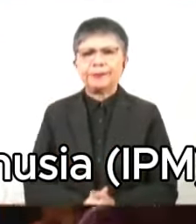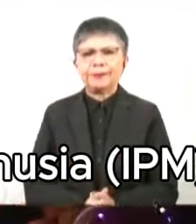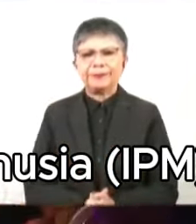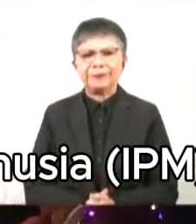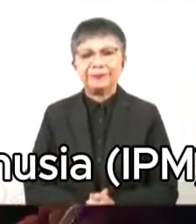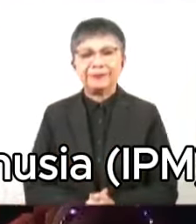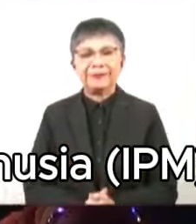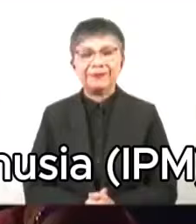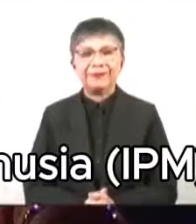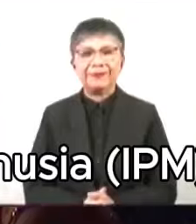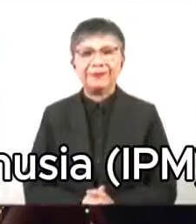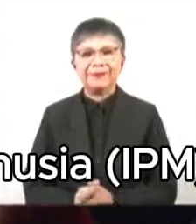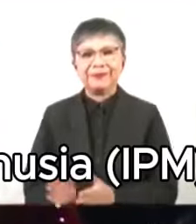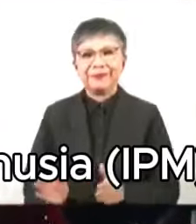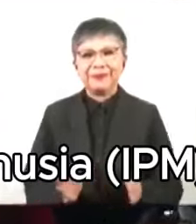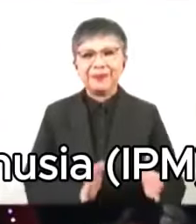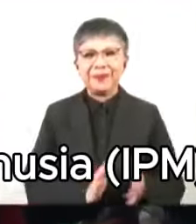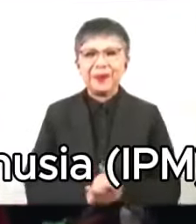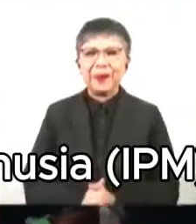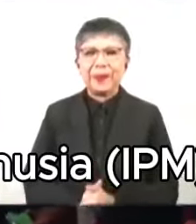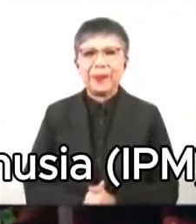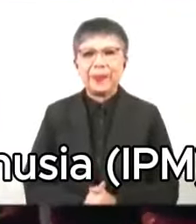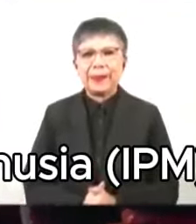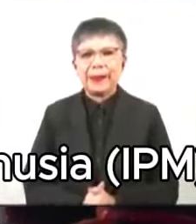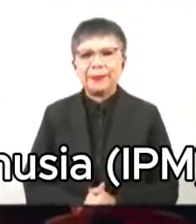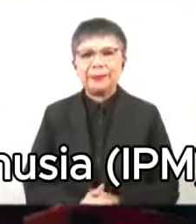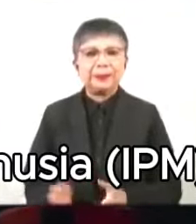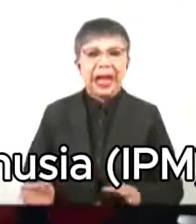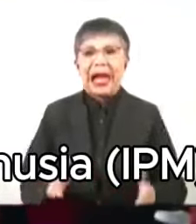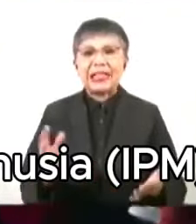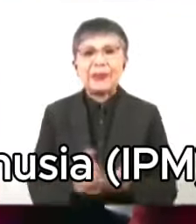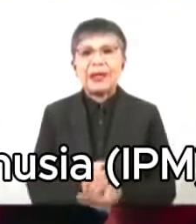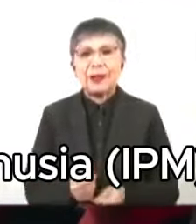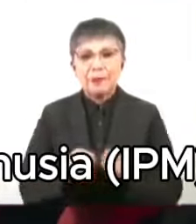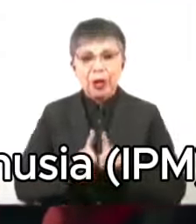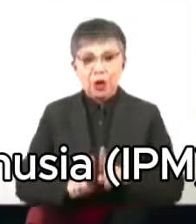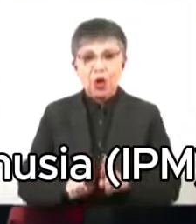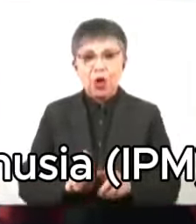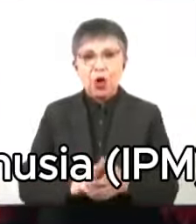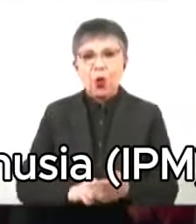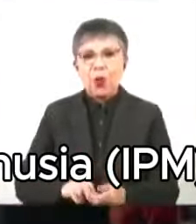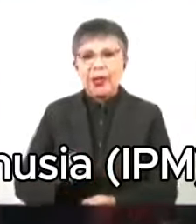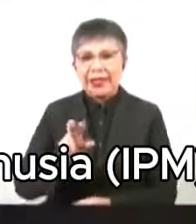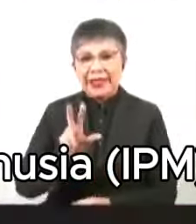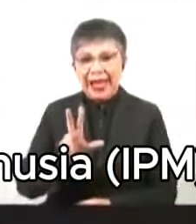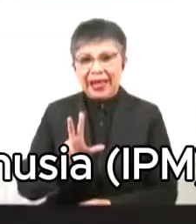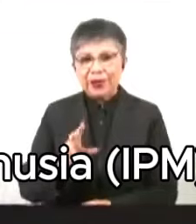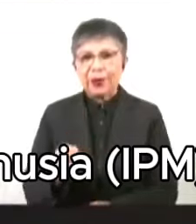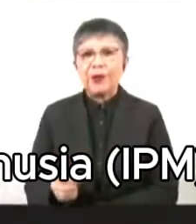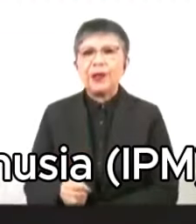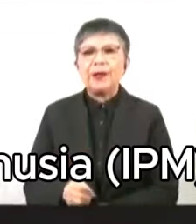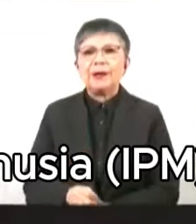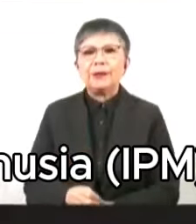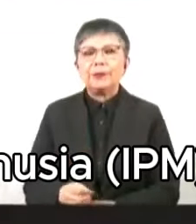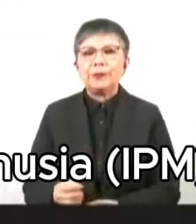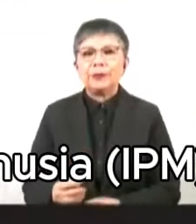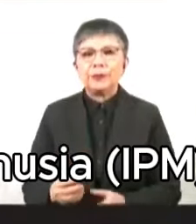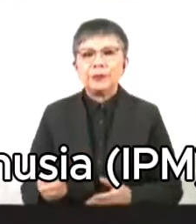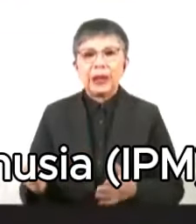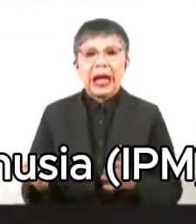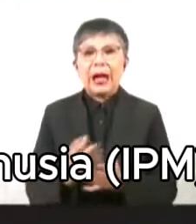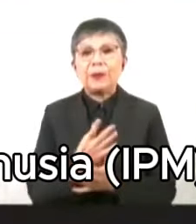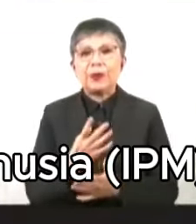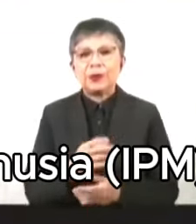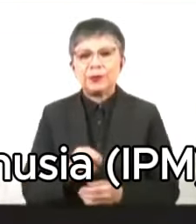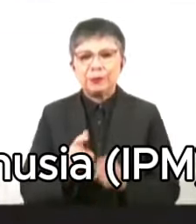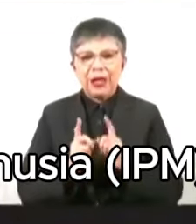habis Terima kasih Sekarang kami beri kesempatan kepada pasangan calon nomor urut t untuk merespon tanggapan dari